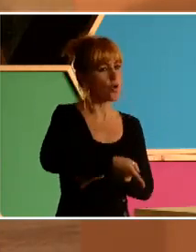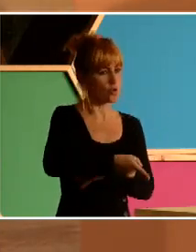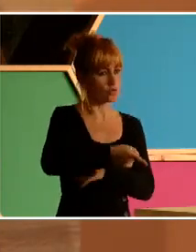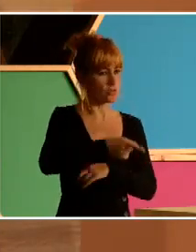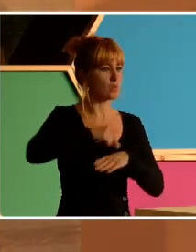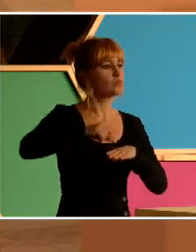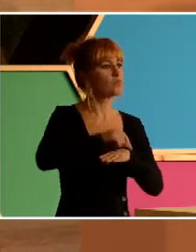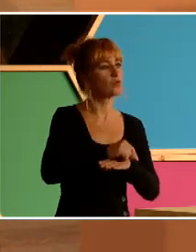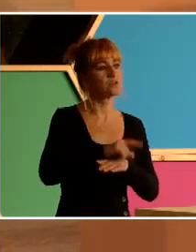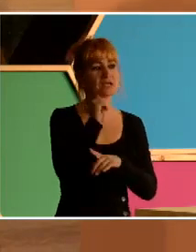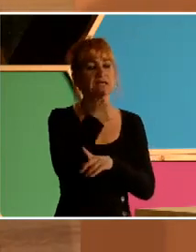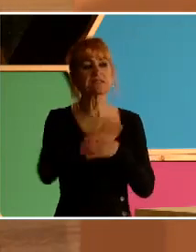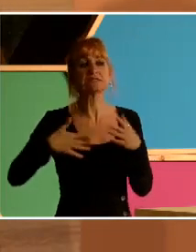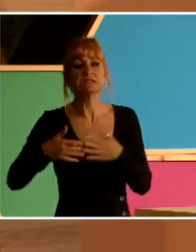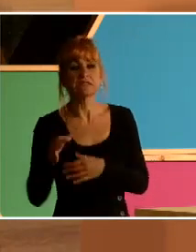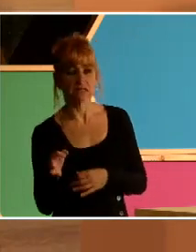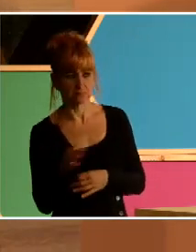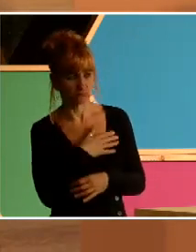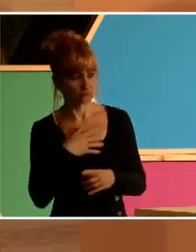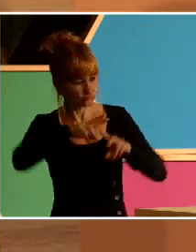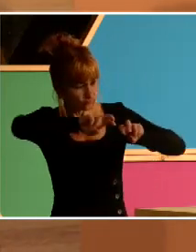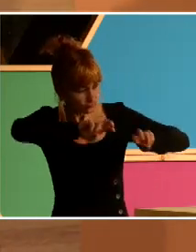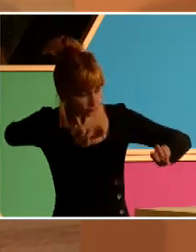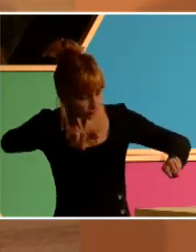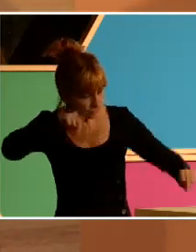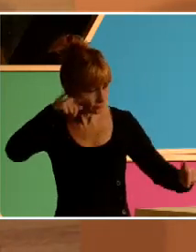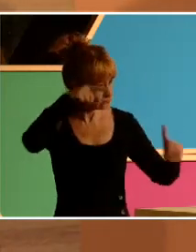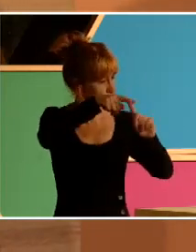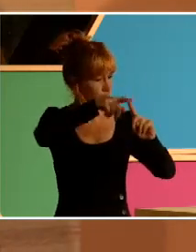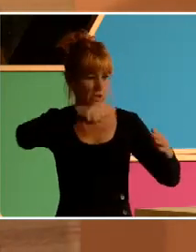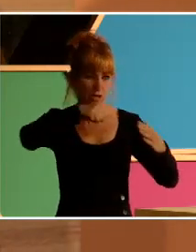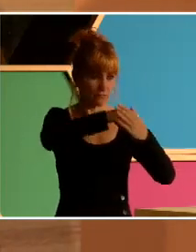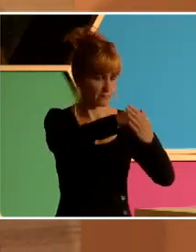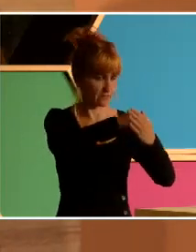aquests fets. Volem arribar fins al final, com a ajuntament democràtic que som i que volem